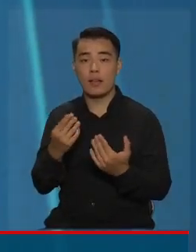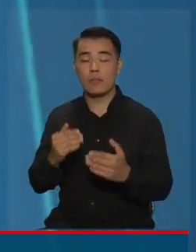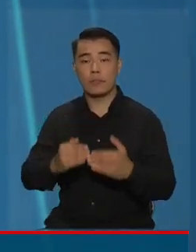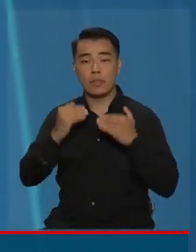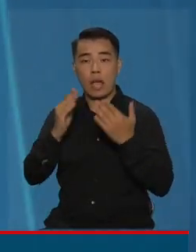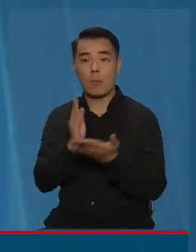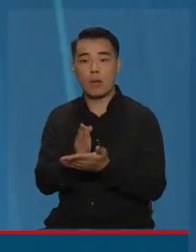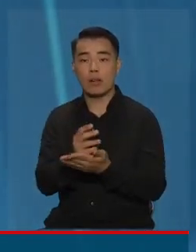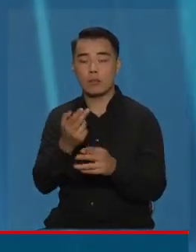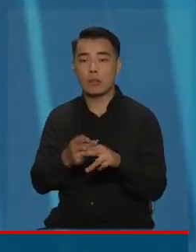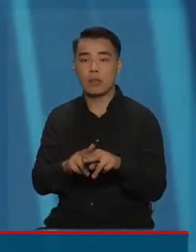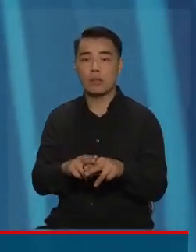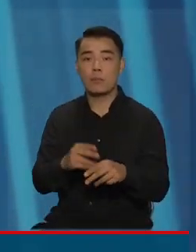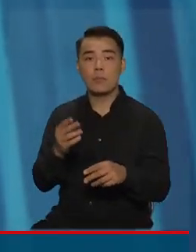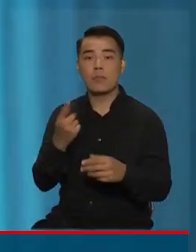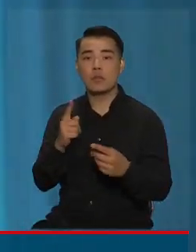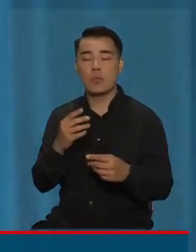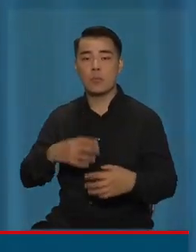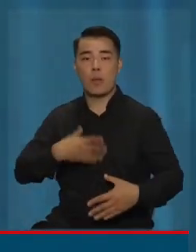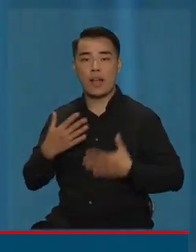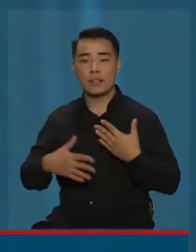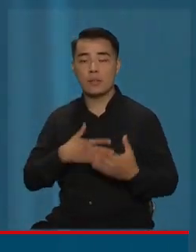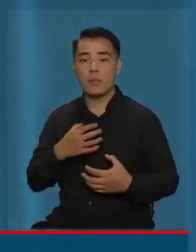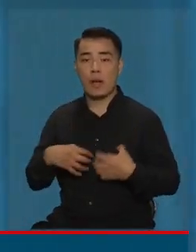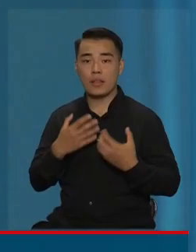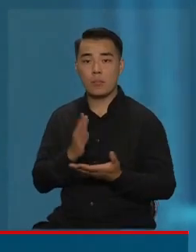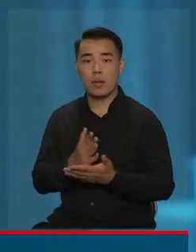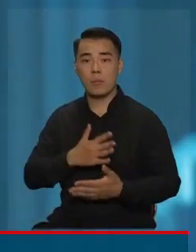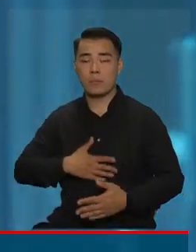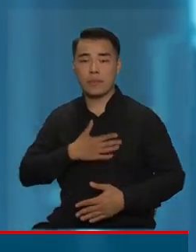жатыр, бірақ бұның себебі паника. Нарықтағы паника болатыр.